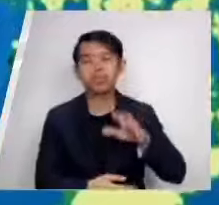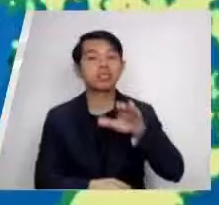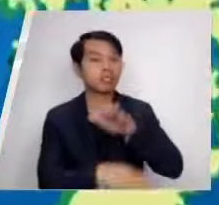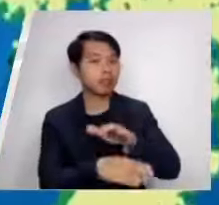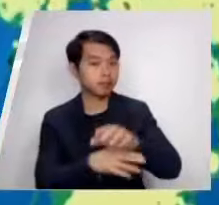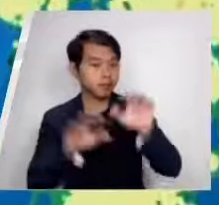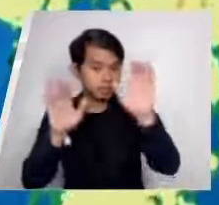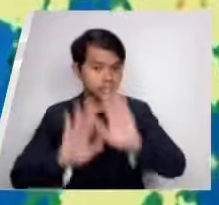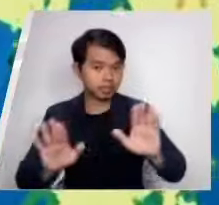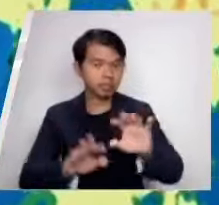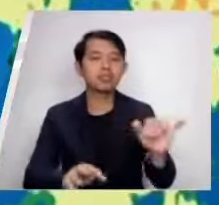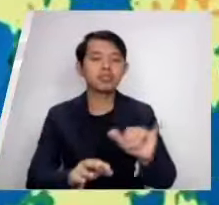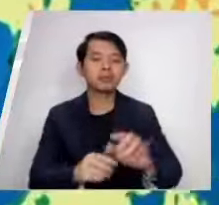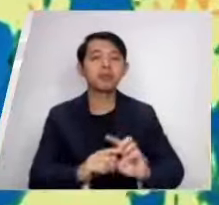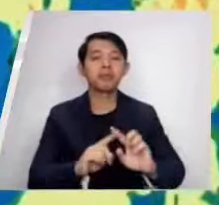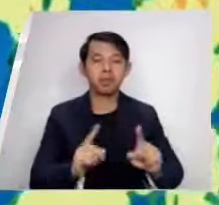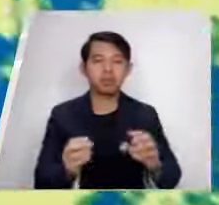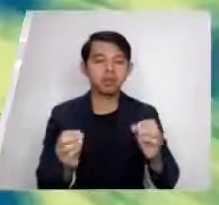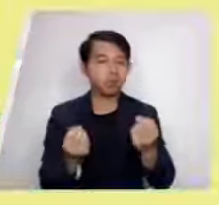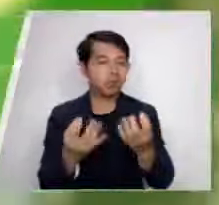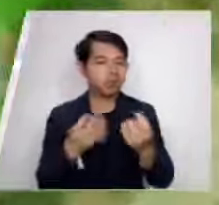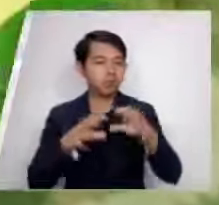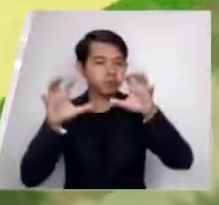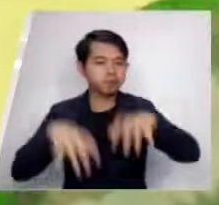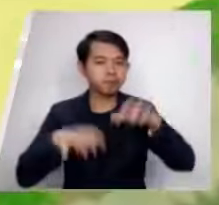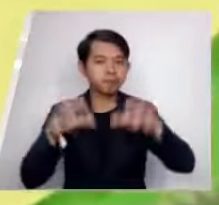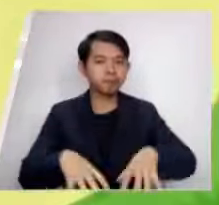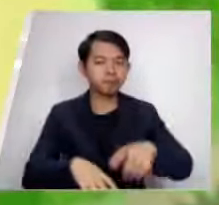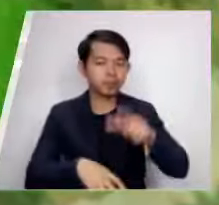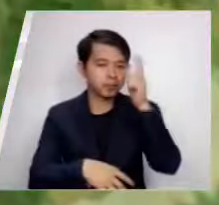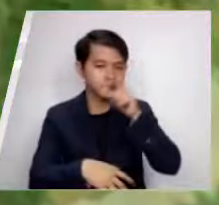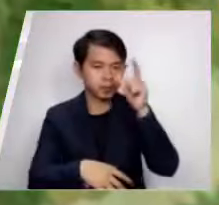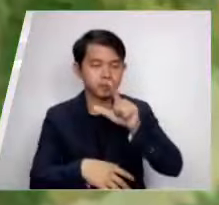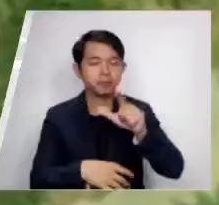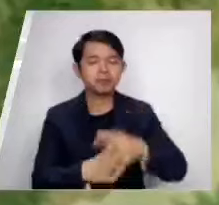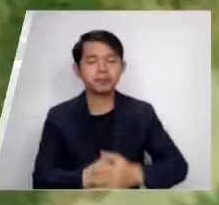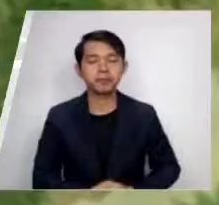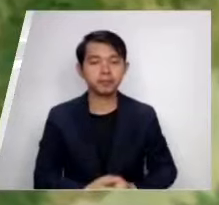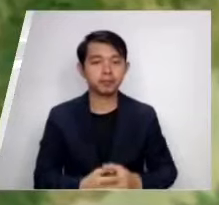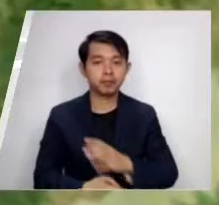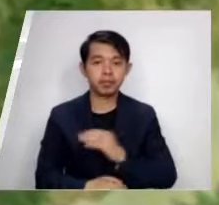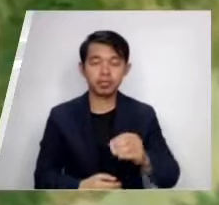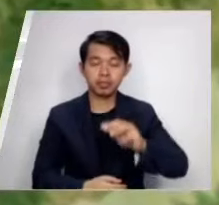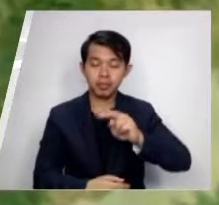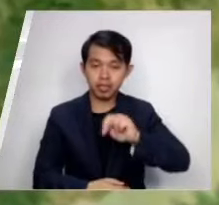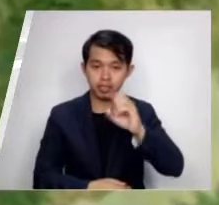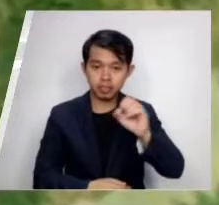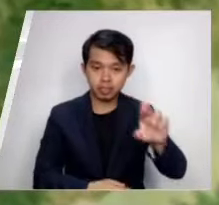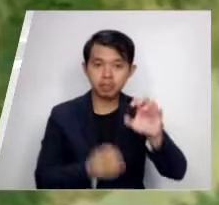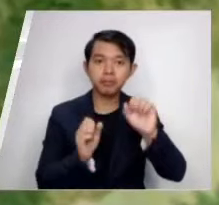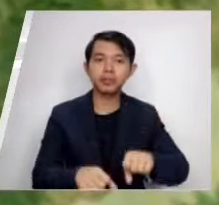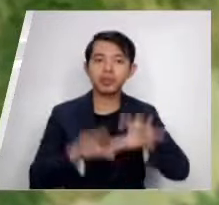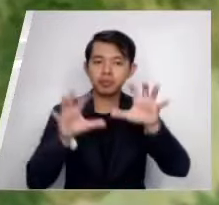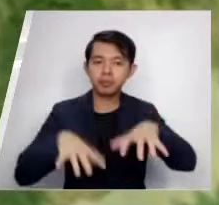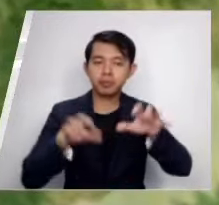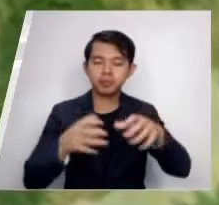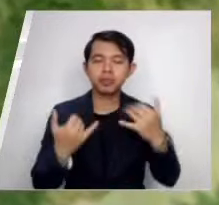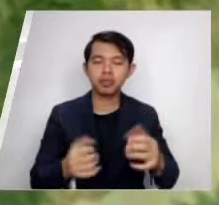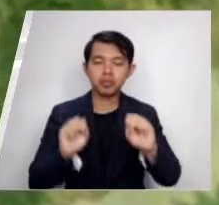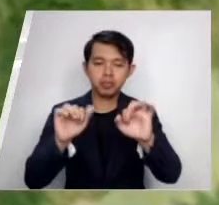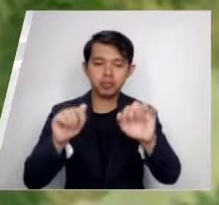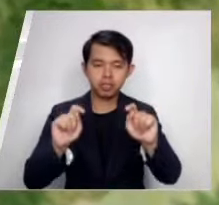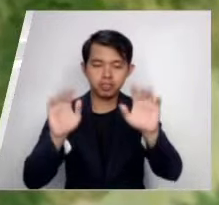na ang malalakas na ulan sa Luzon. Posible ring ulanin ang Metro Manila ngayong weekend. Para sa GMA Integrated